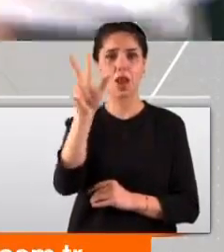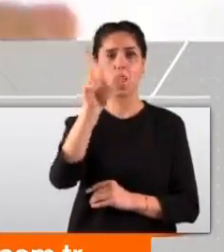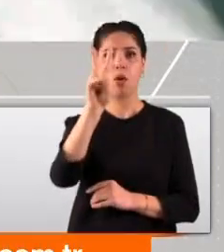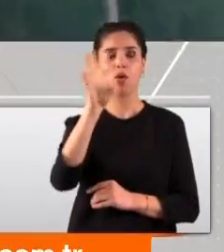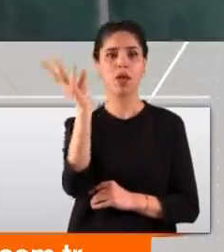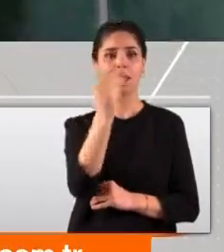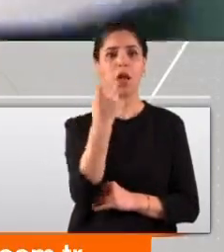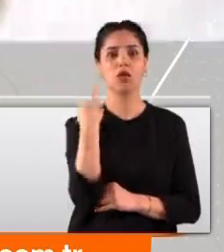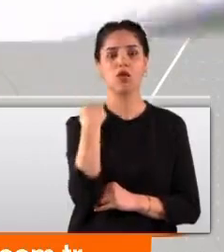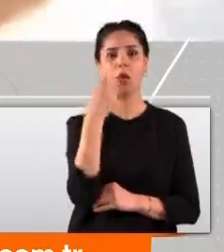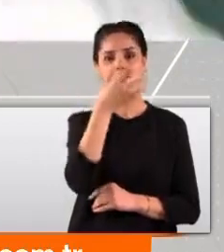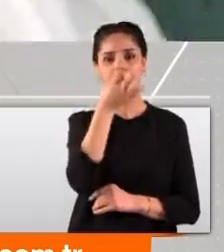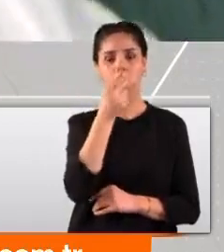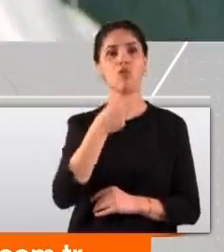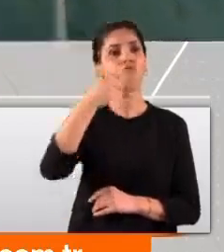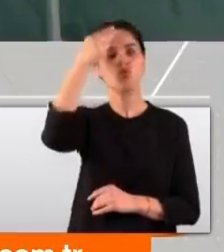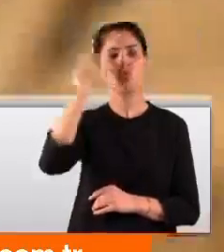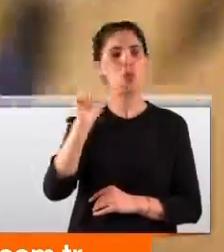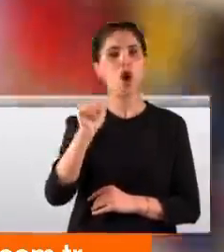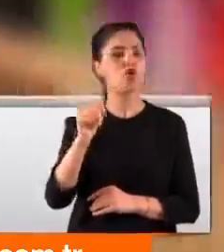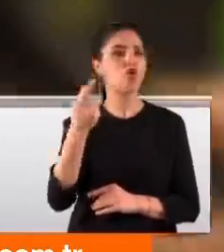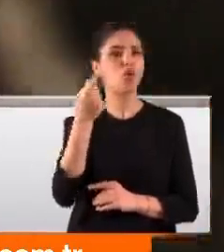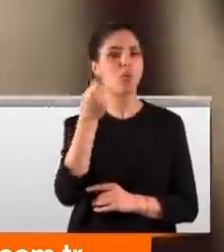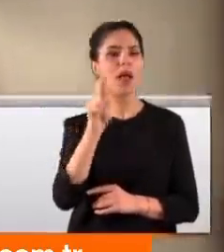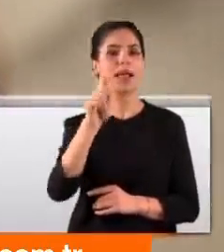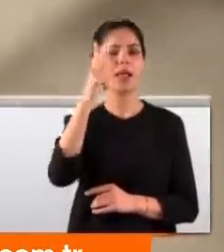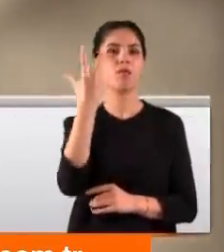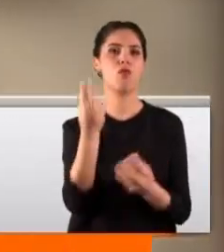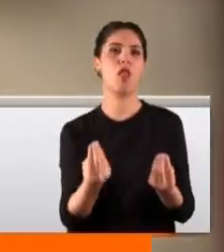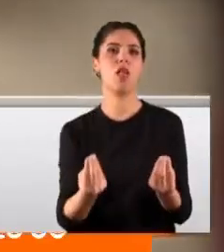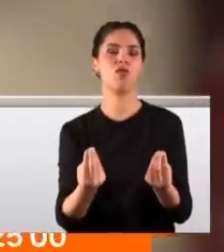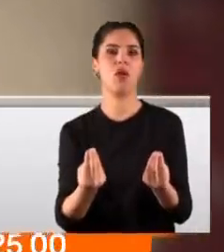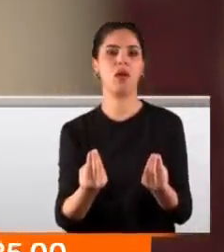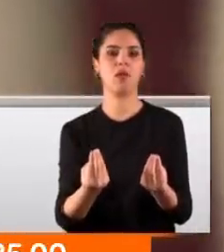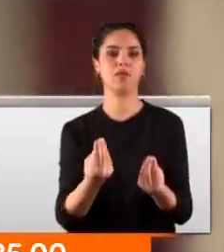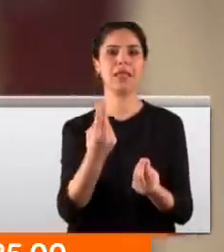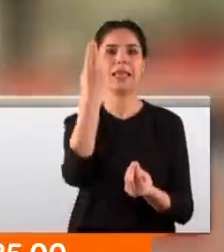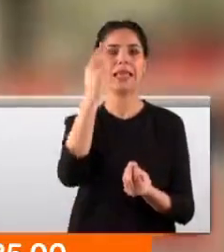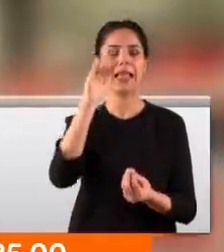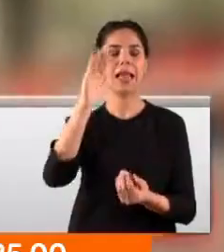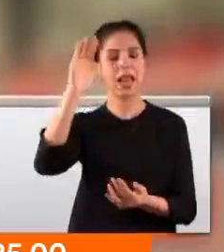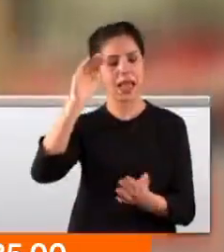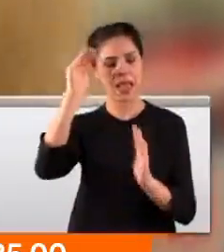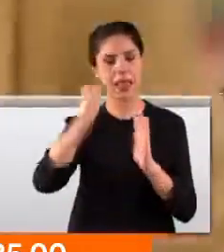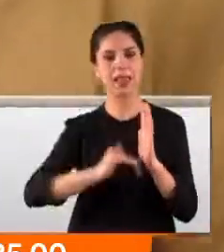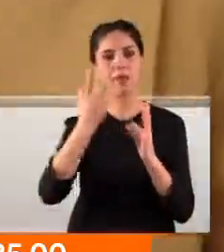tuvalet kağıdının cuma günü olması gereken fiyat 73 lira. 7 lira daha inecek. KDV indirimi 28